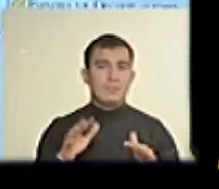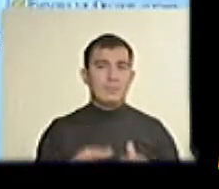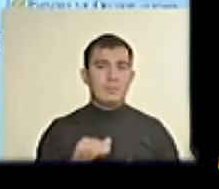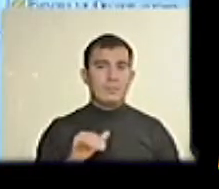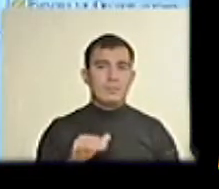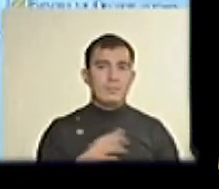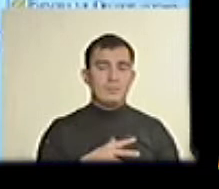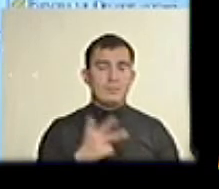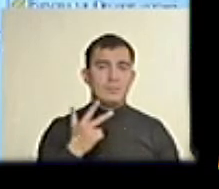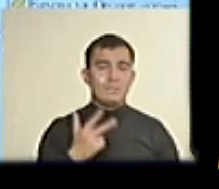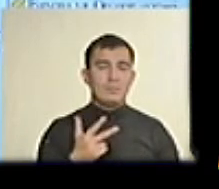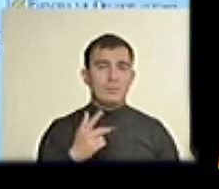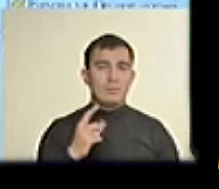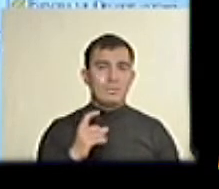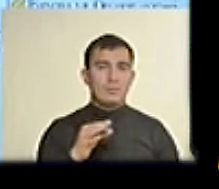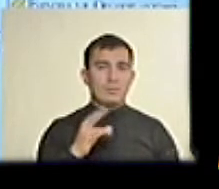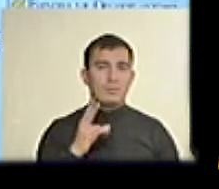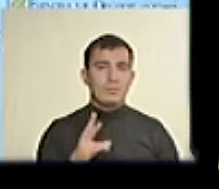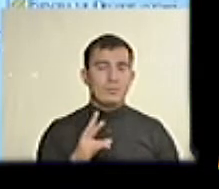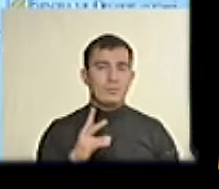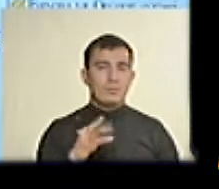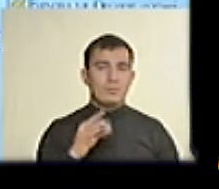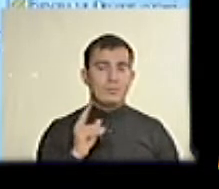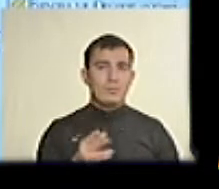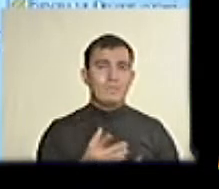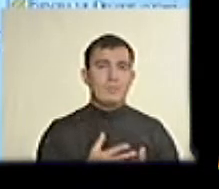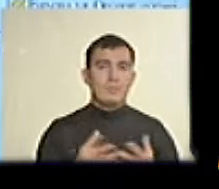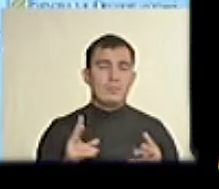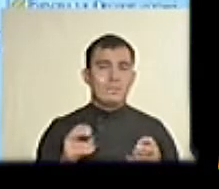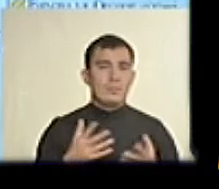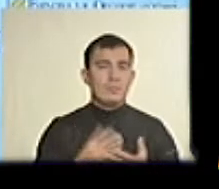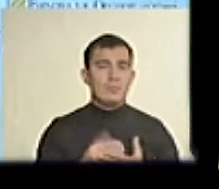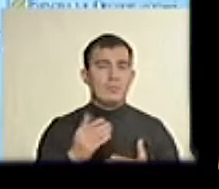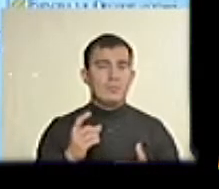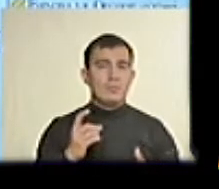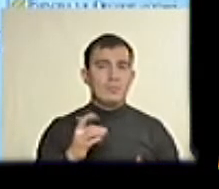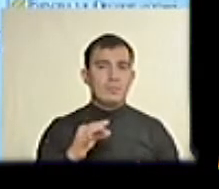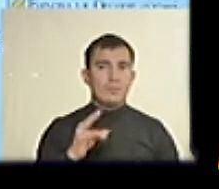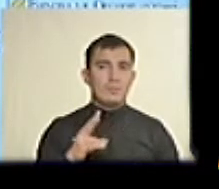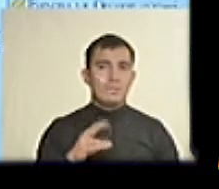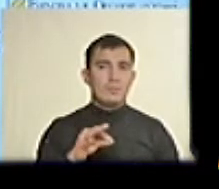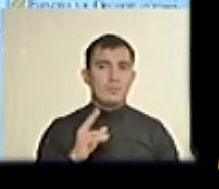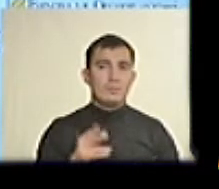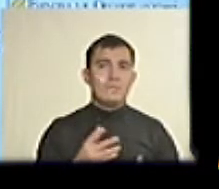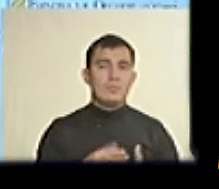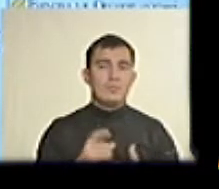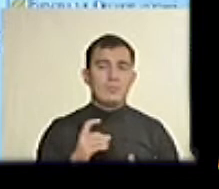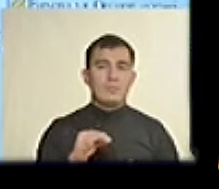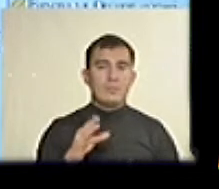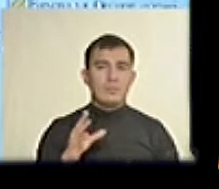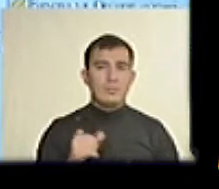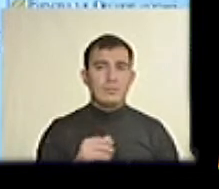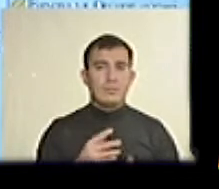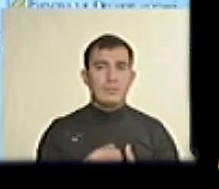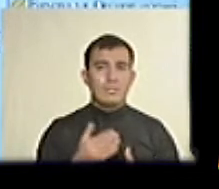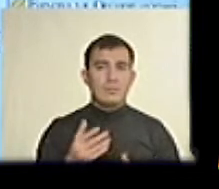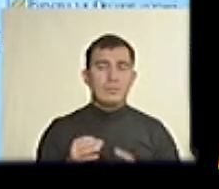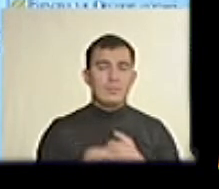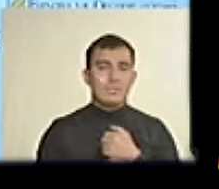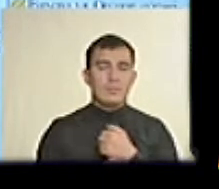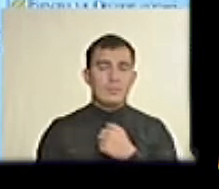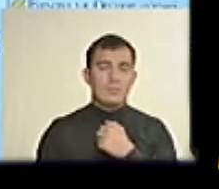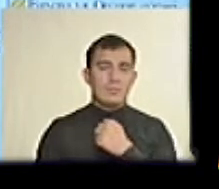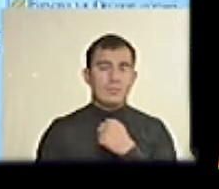uch xonlik orasida yetakchi bo'lish. Qaysi xonliklar? Bu Xiva xonligi hamda Qo'qon